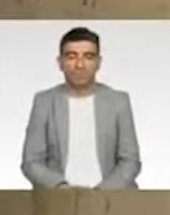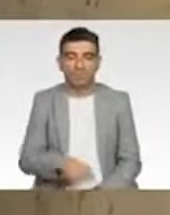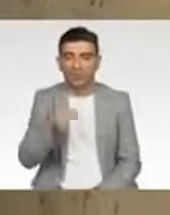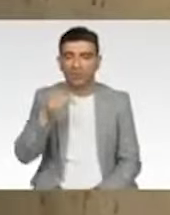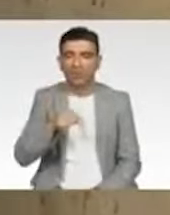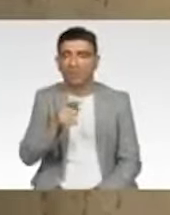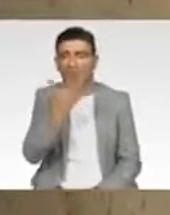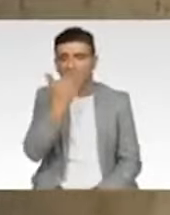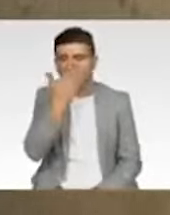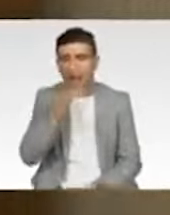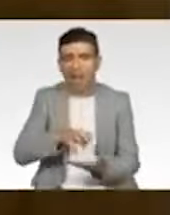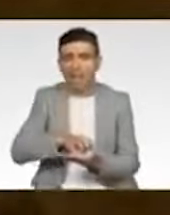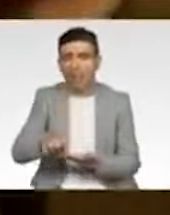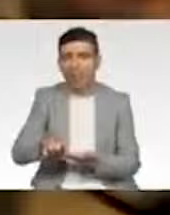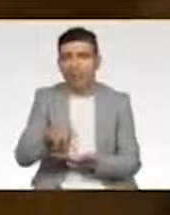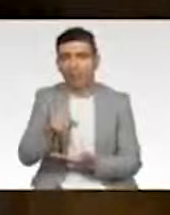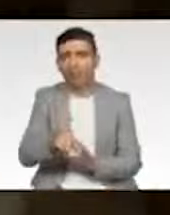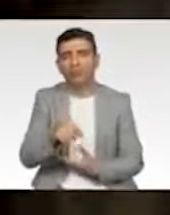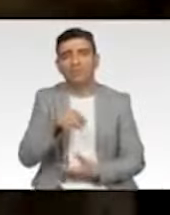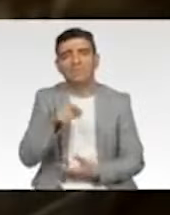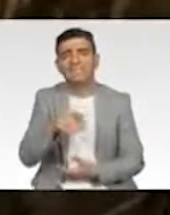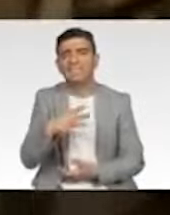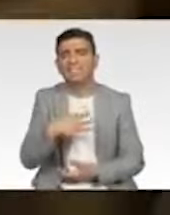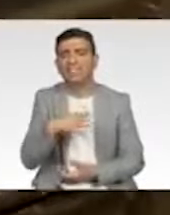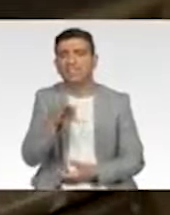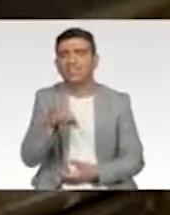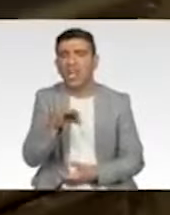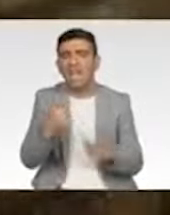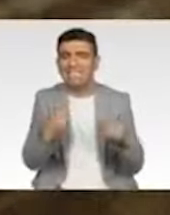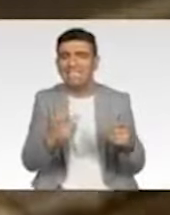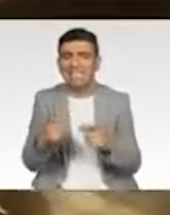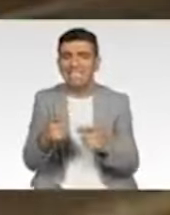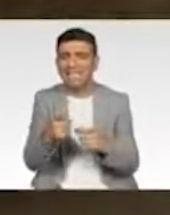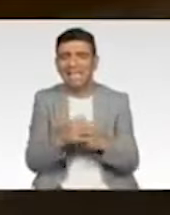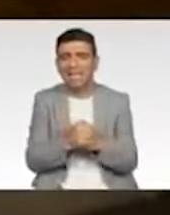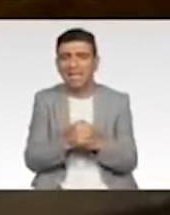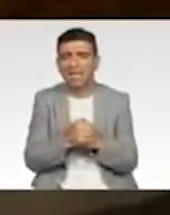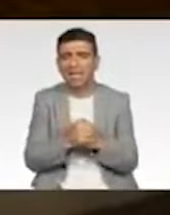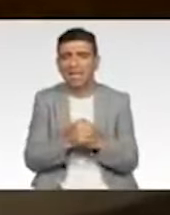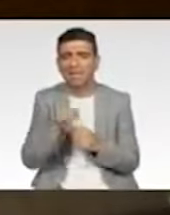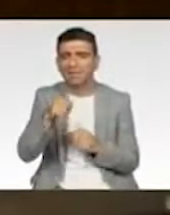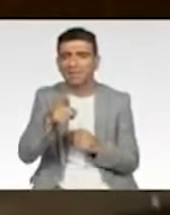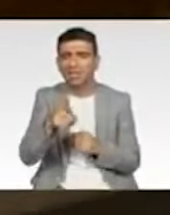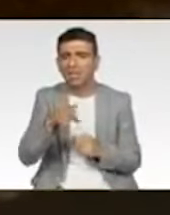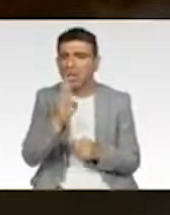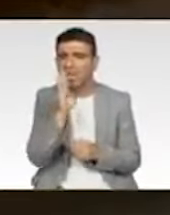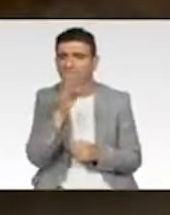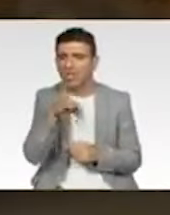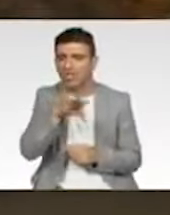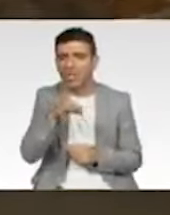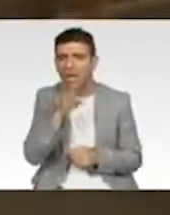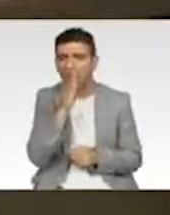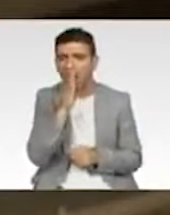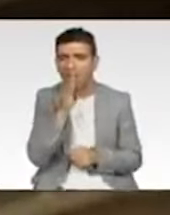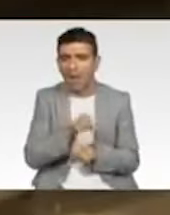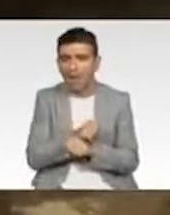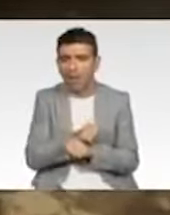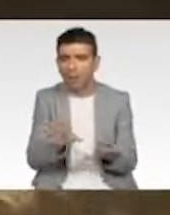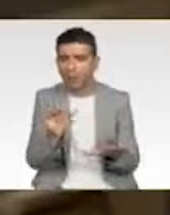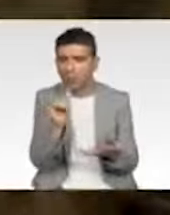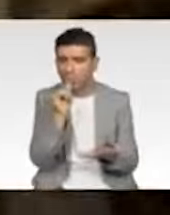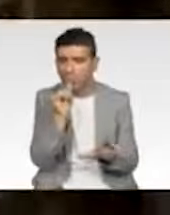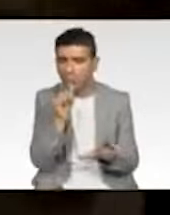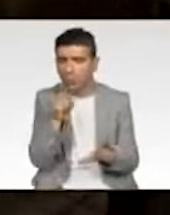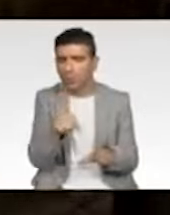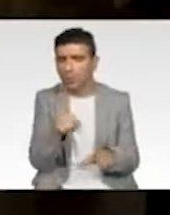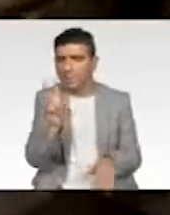Şu an fermantasyon bölümündeyiz. Çay üretiminin en önemli bölümlerinden bir tanesi. Kıvrılan çay yaprakları tüm yüzeye dağılan suyu